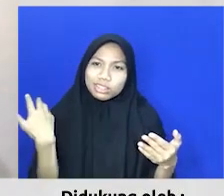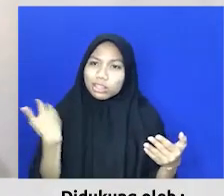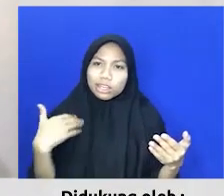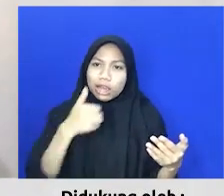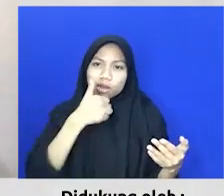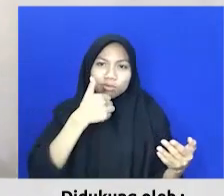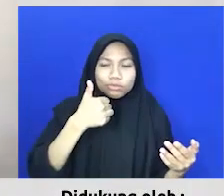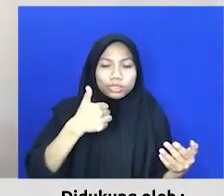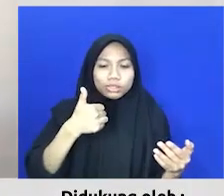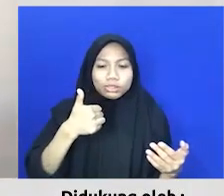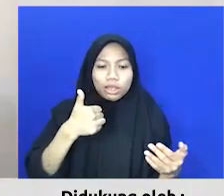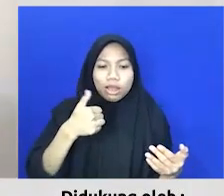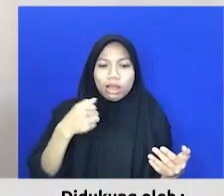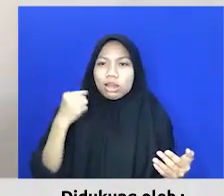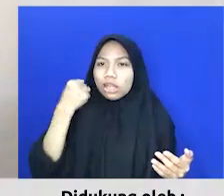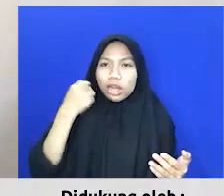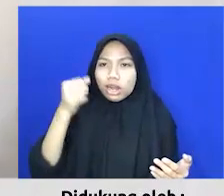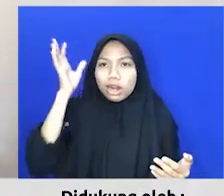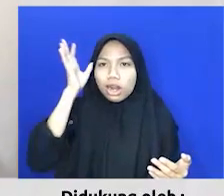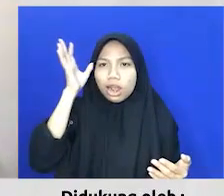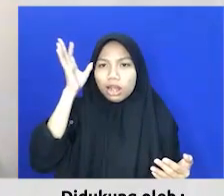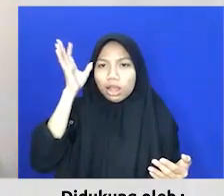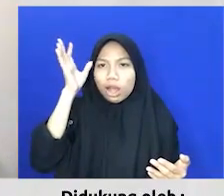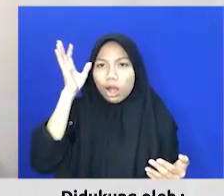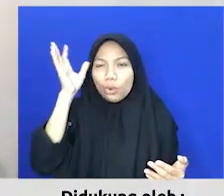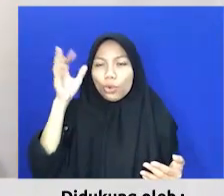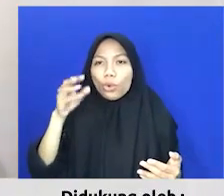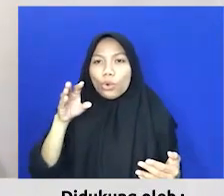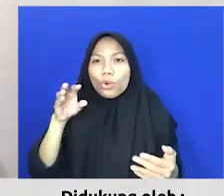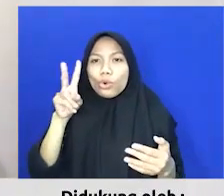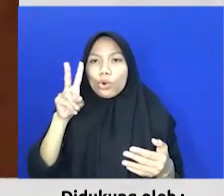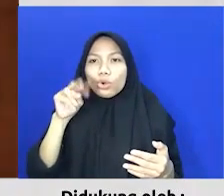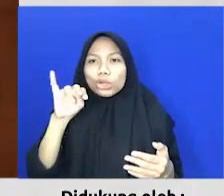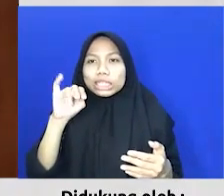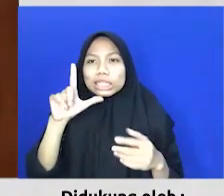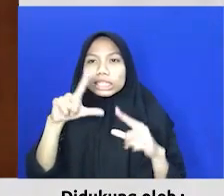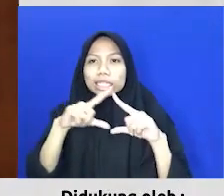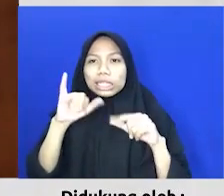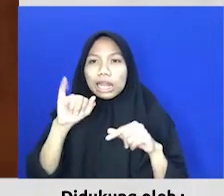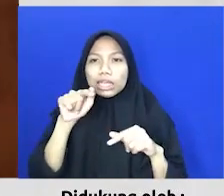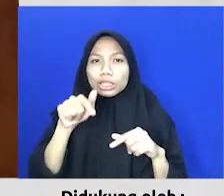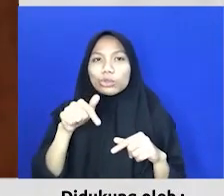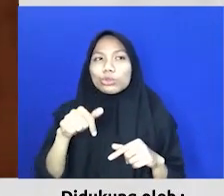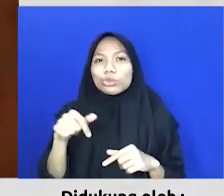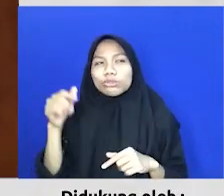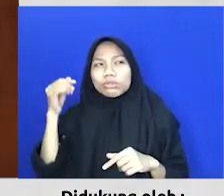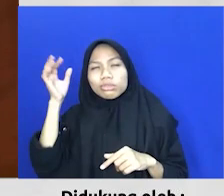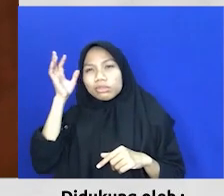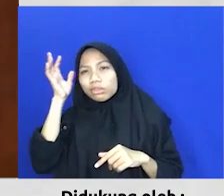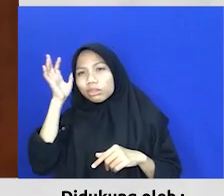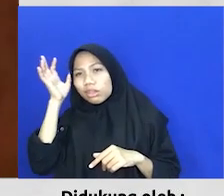ya. Jadi kalau Anda lihat film-film Usmar sejak awal itu pemain filmnya bukan orang